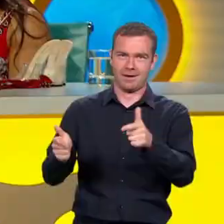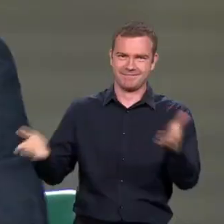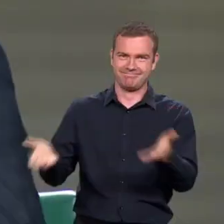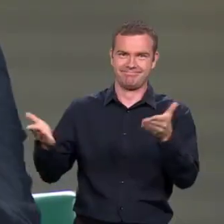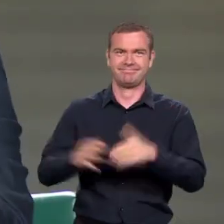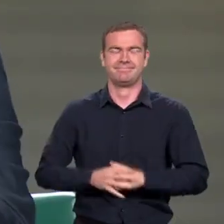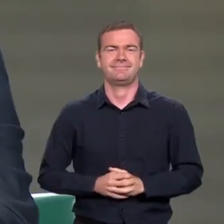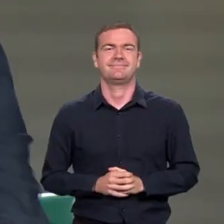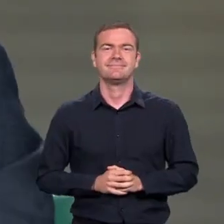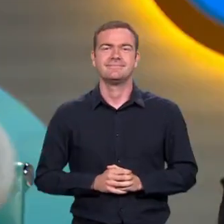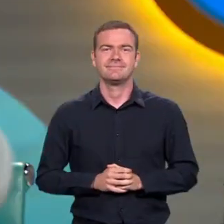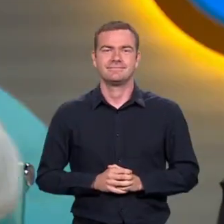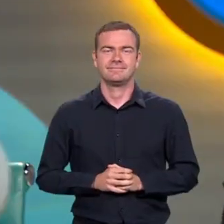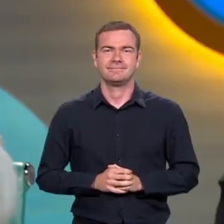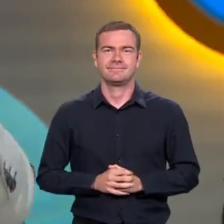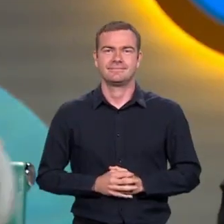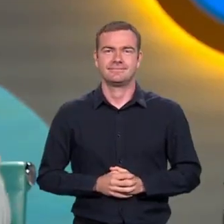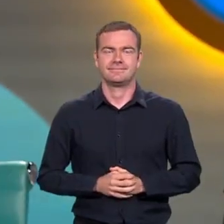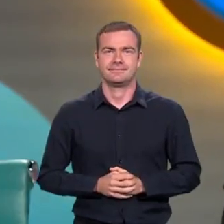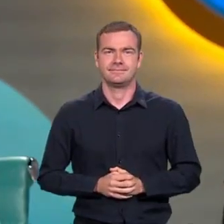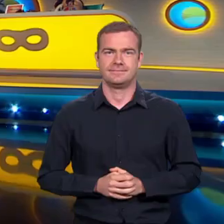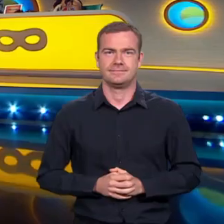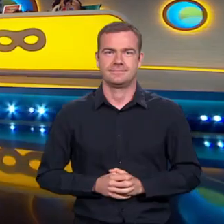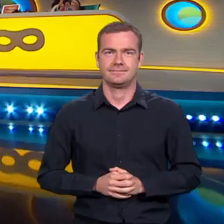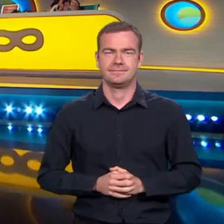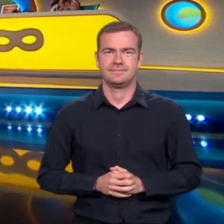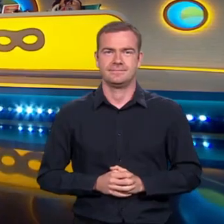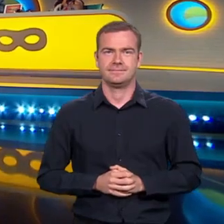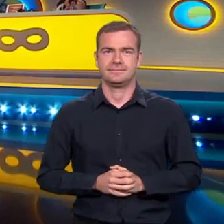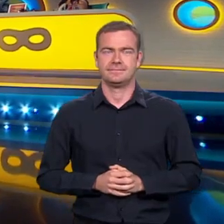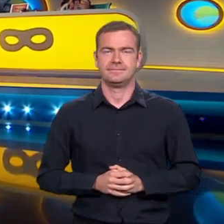držíme palce, nech sa to podarí. Darček!